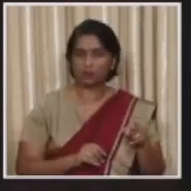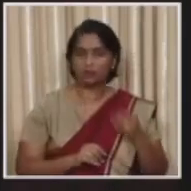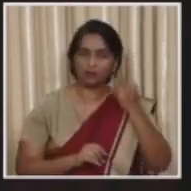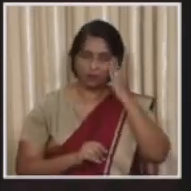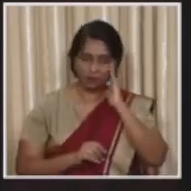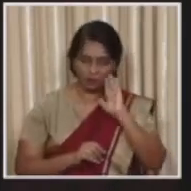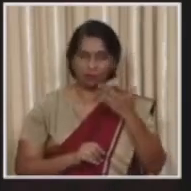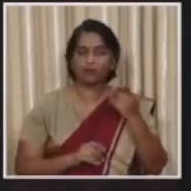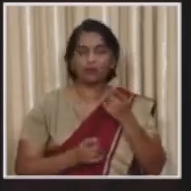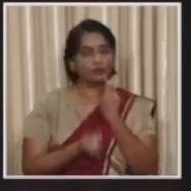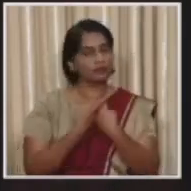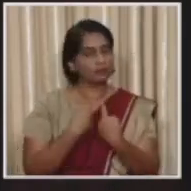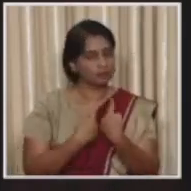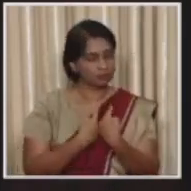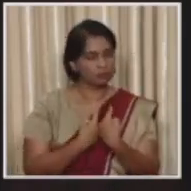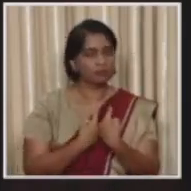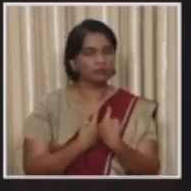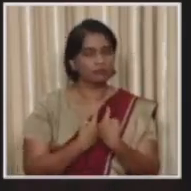ස්වාධීන විශ්ලේෂණ